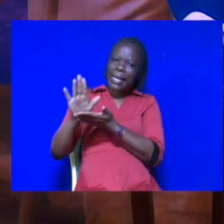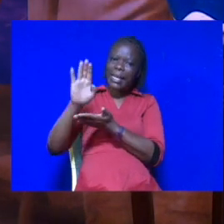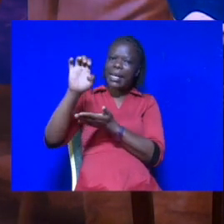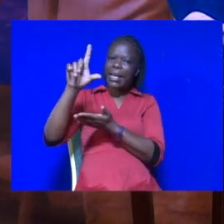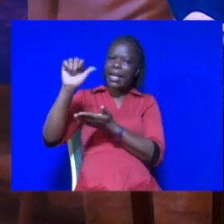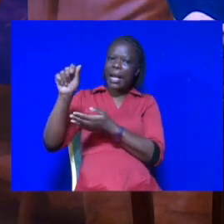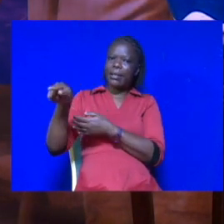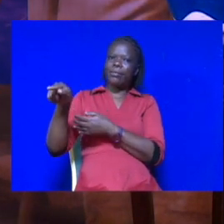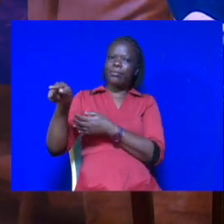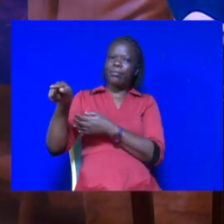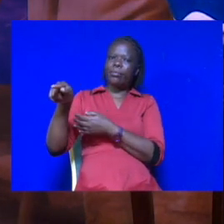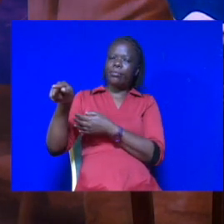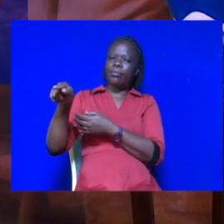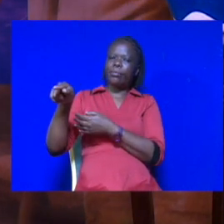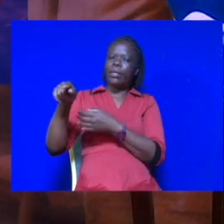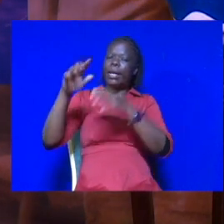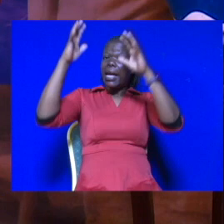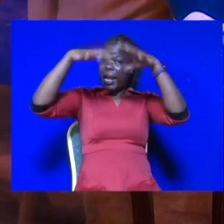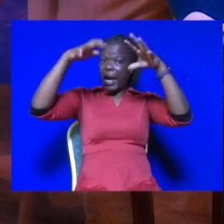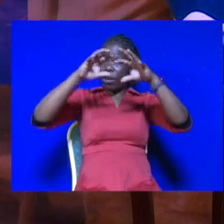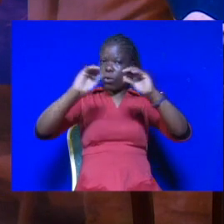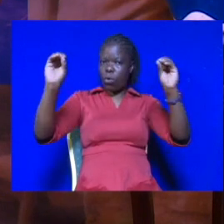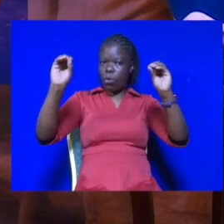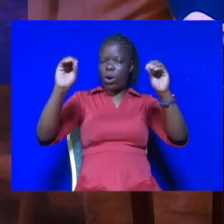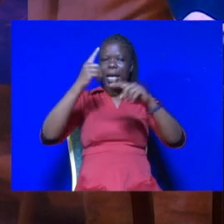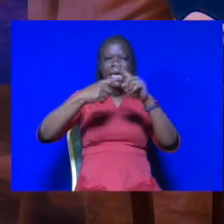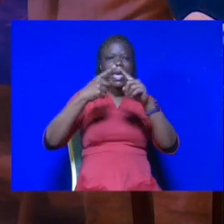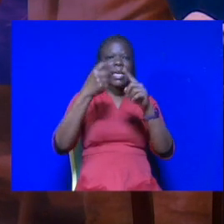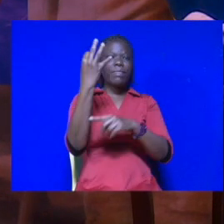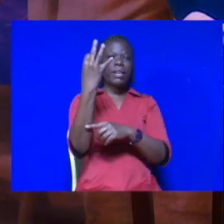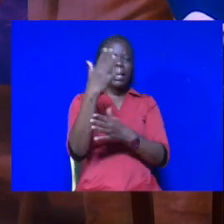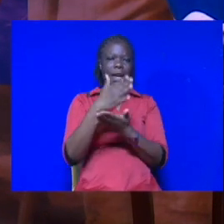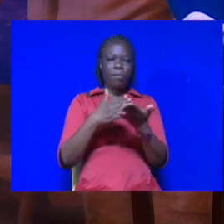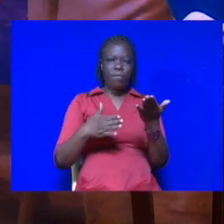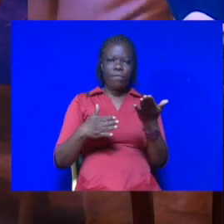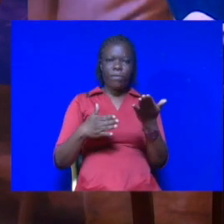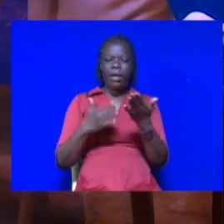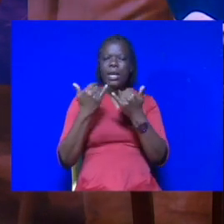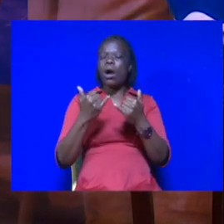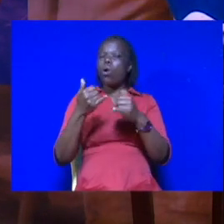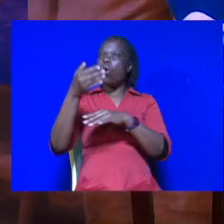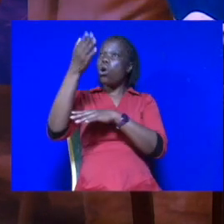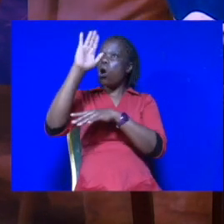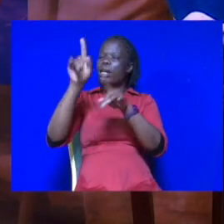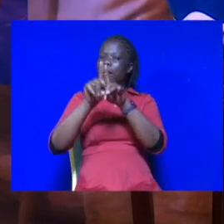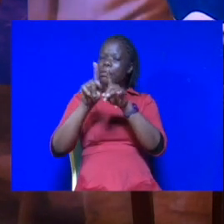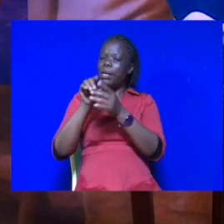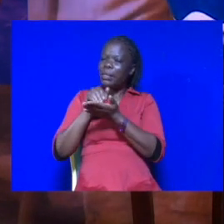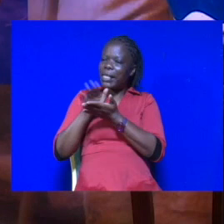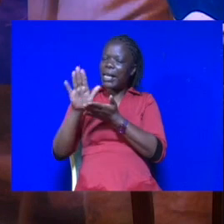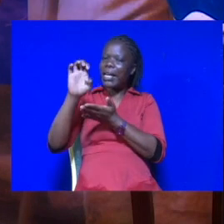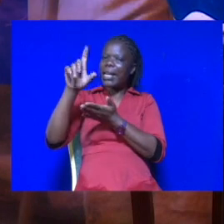Elia kwamba mvua haitanyesha kwa muda wa miaka mitatu na nusu. Sasa Mungu tena namtuma nasema sasa